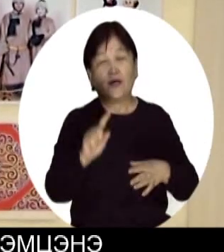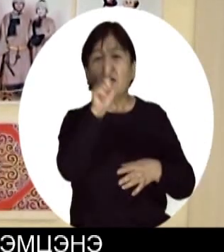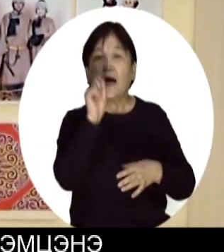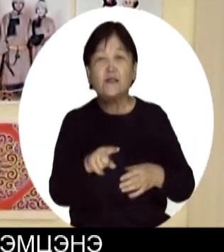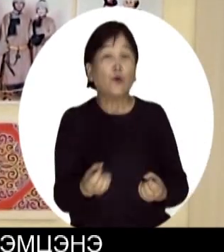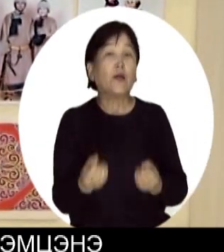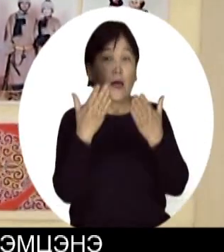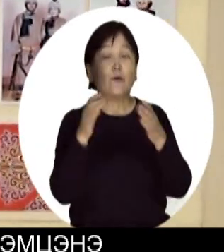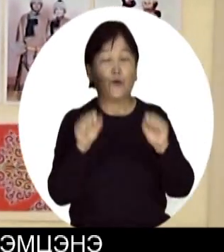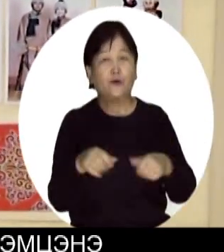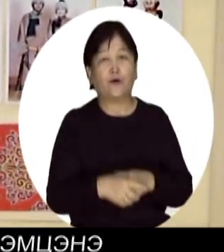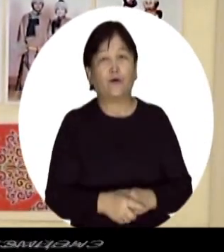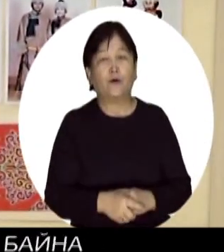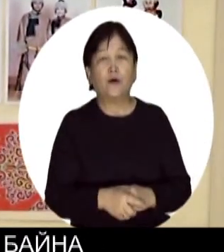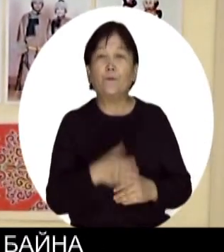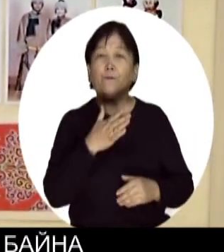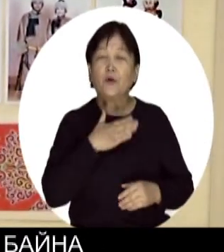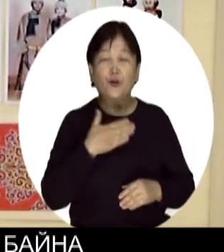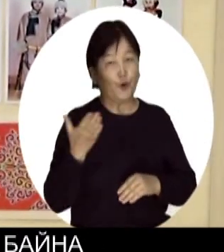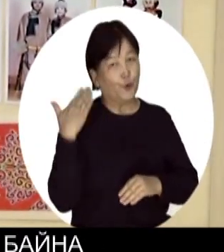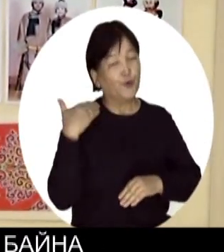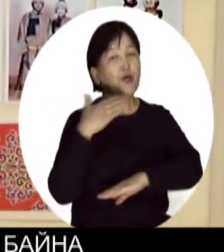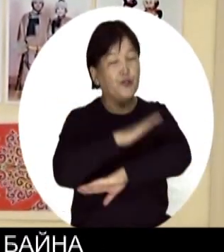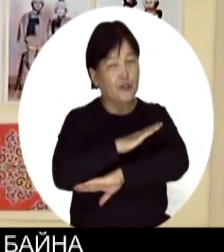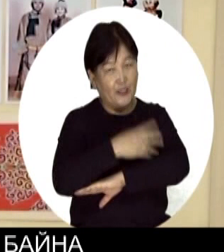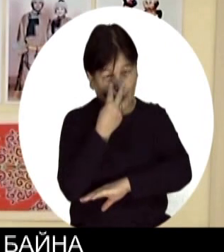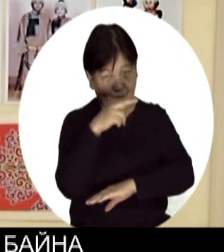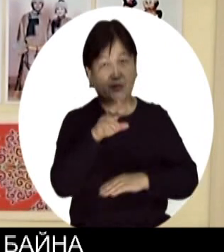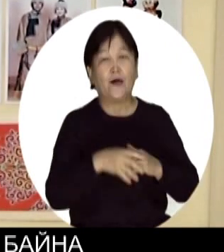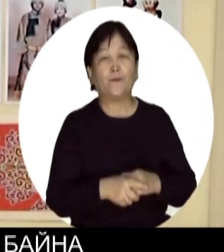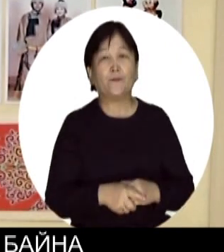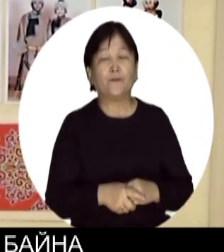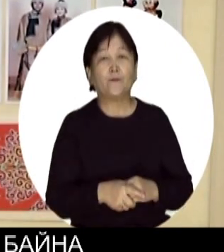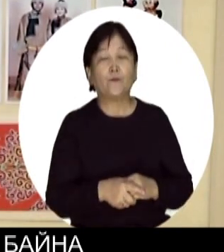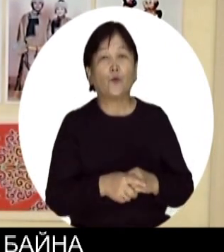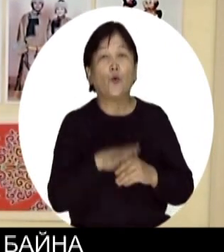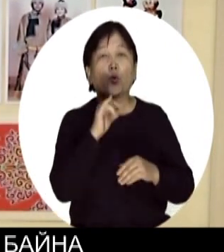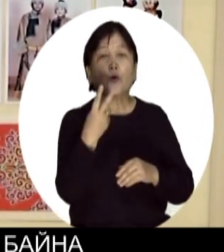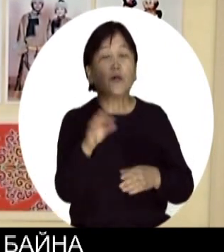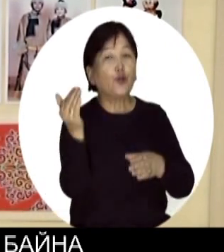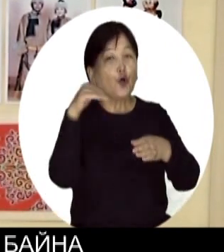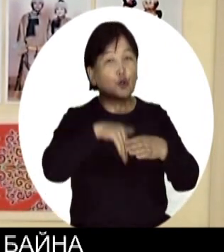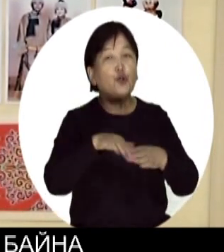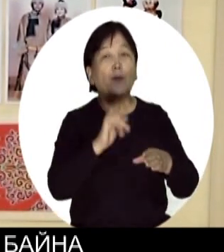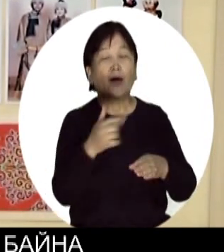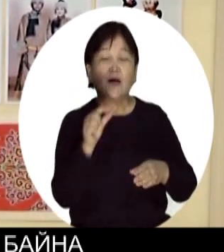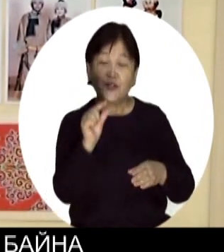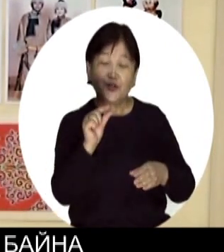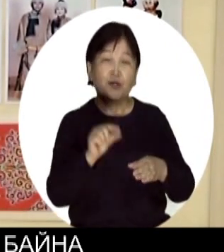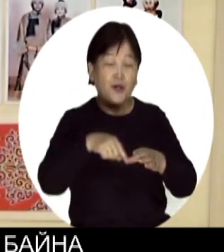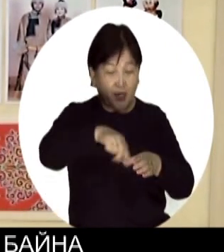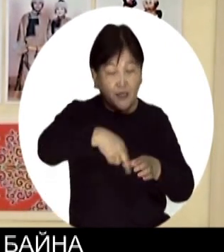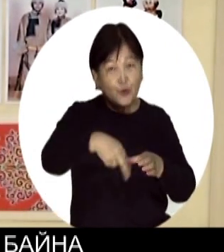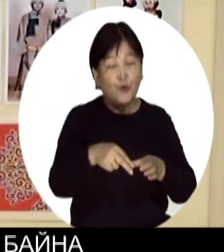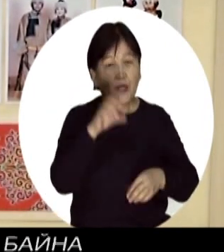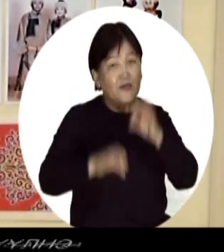байгаа. За тэгэхээр бид нар өмнөх ангиуд үзсэн ёсоор уруулд орж байгаа жижиг хэсгүүд эмх замбрааг